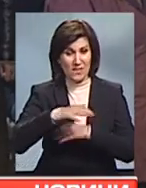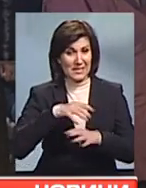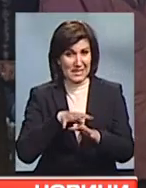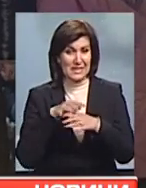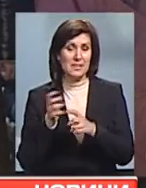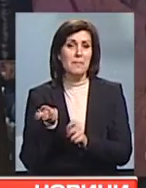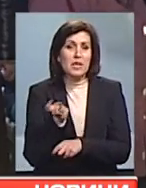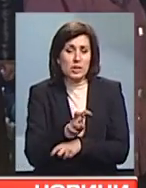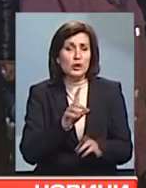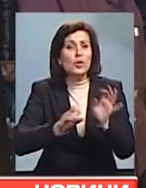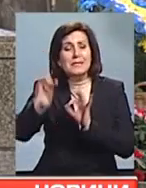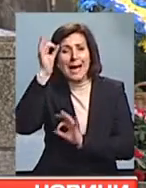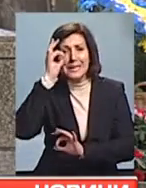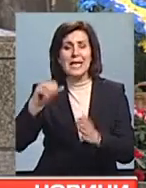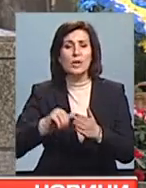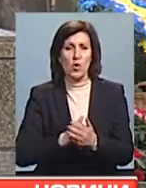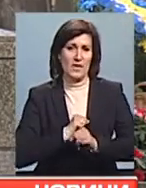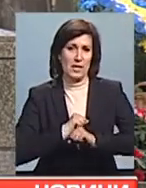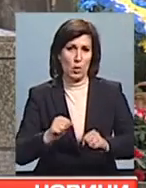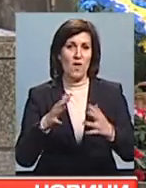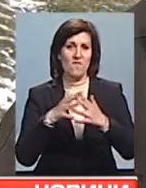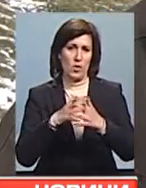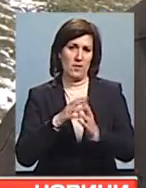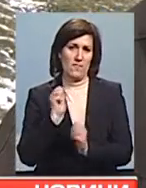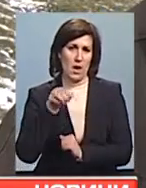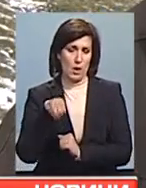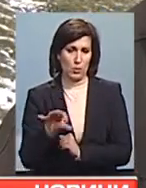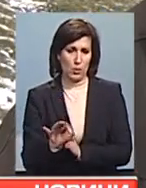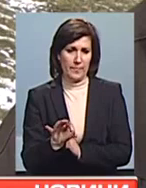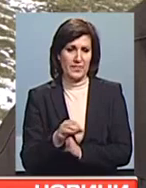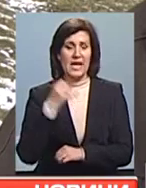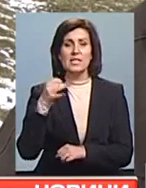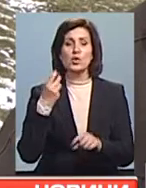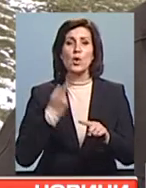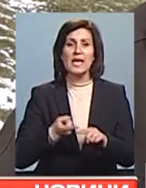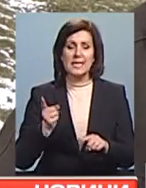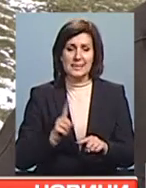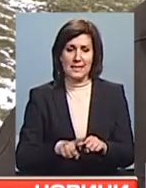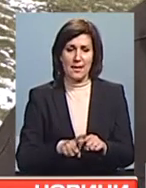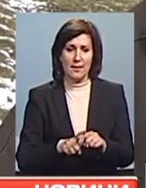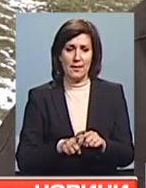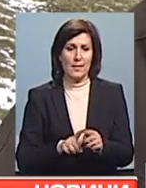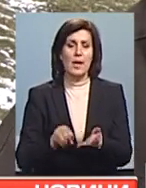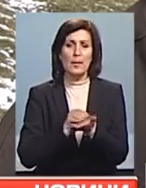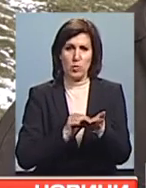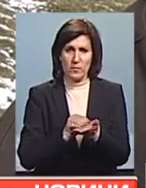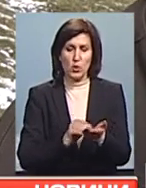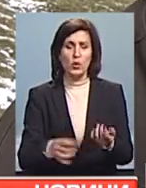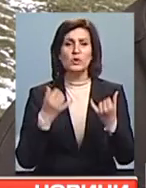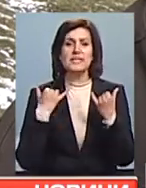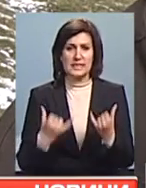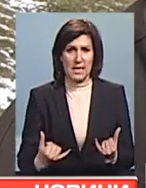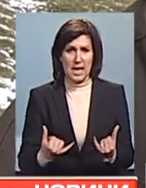прийшли сьогодні щоб згадати нових героїв вонів АТО Історія ця повторюється